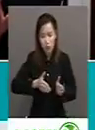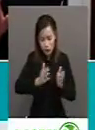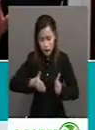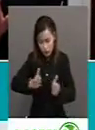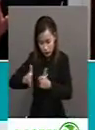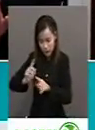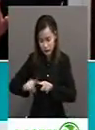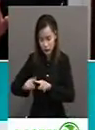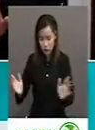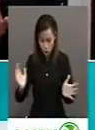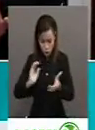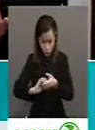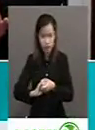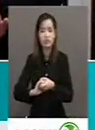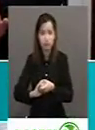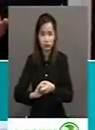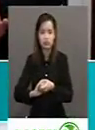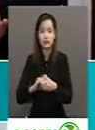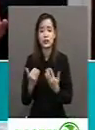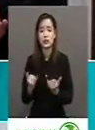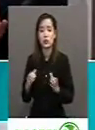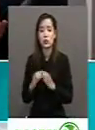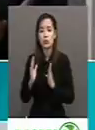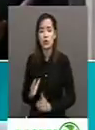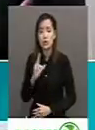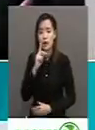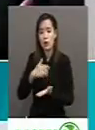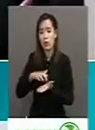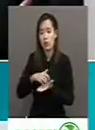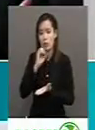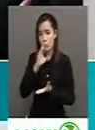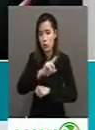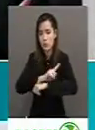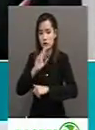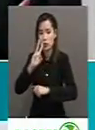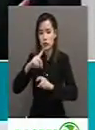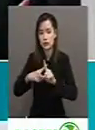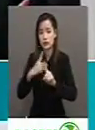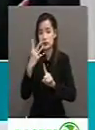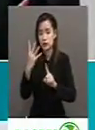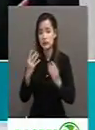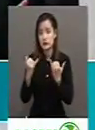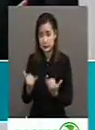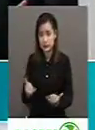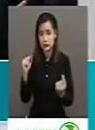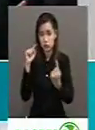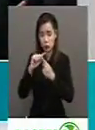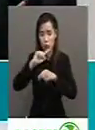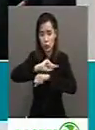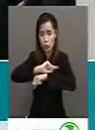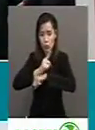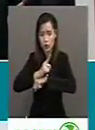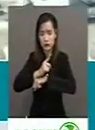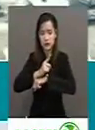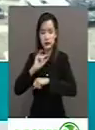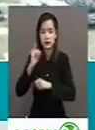ที่ร่วมมือกันนะครับนอกจากนี้เองผู้สื่อข่าวก็รายงานด้วยนะครับว่าวันที่6เมษายนนี้ซึ่งตรงกับวันจักรีนะครับแล้วก็เทศกาล